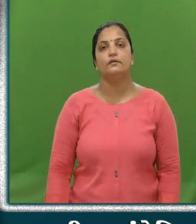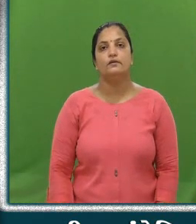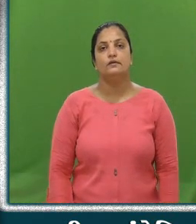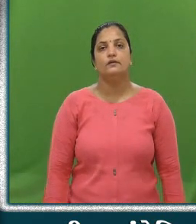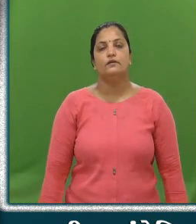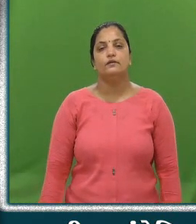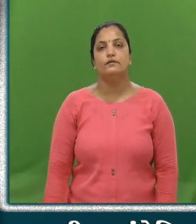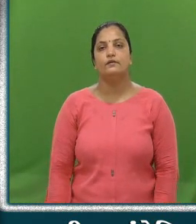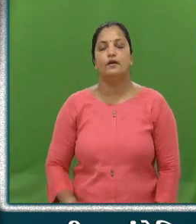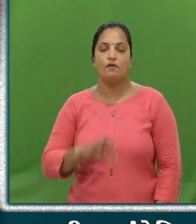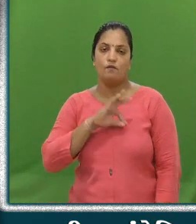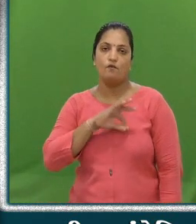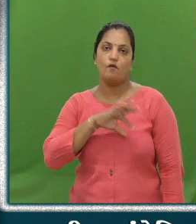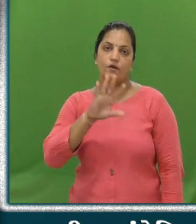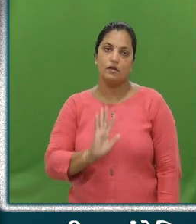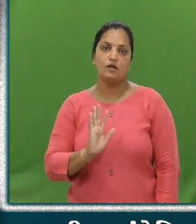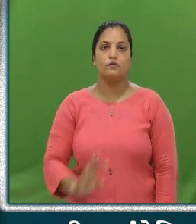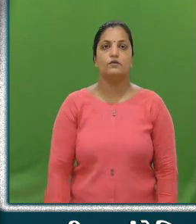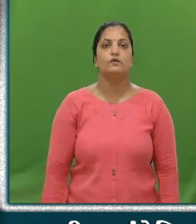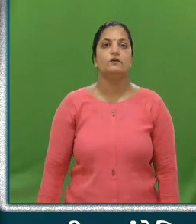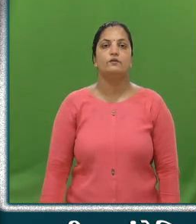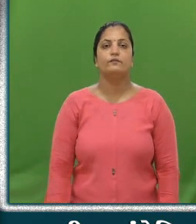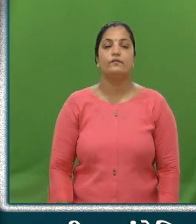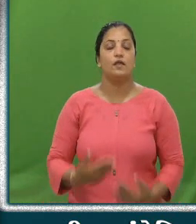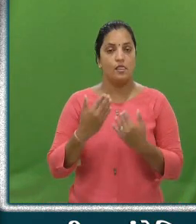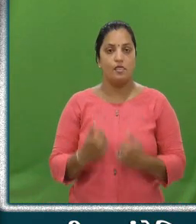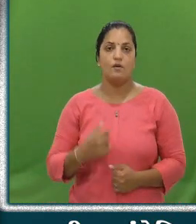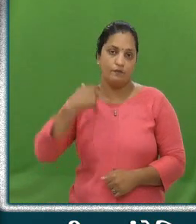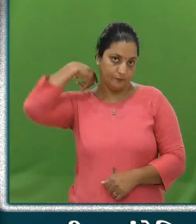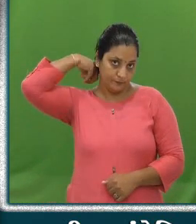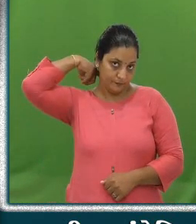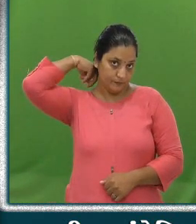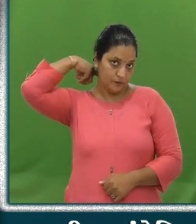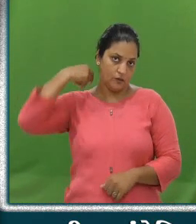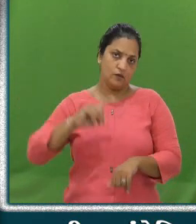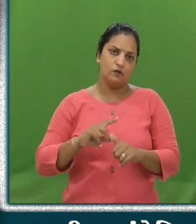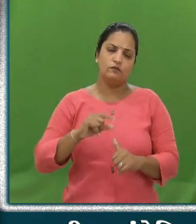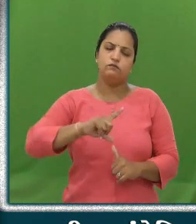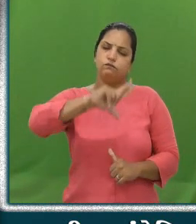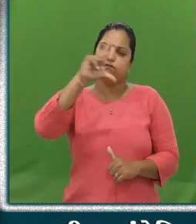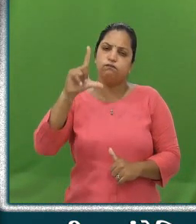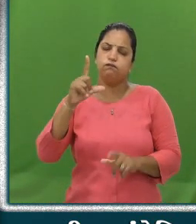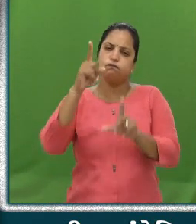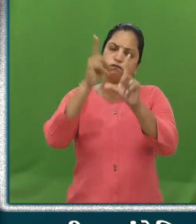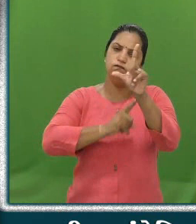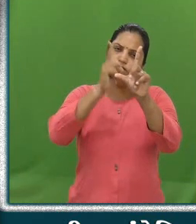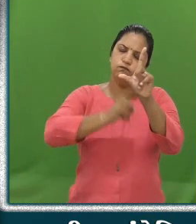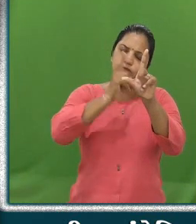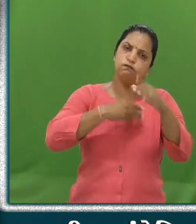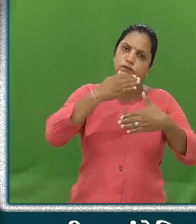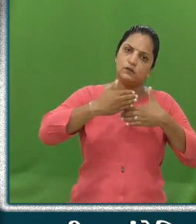કે આપણને એ ફાયદાકારક થતો હોય છે. અહીં જે લાખો વર્ષ સુધી સતત ચાલતી અને